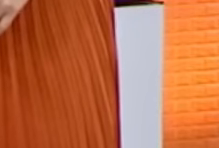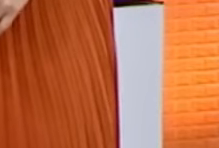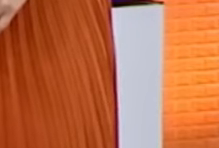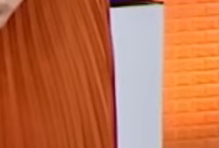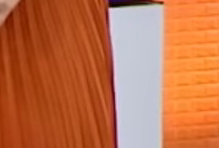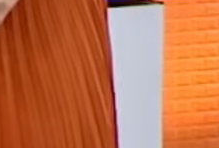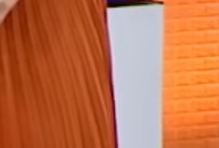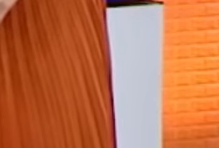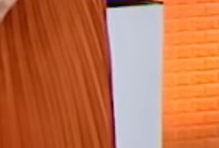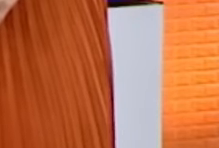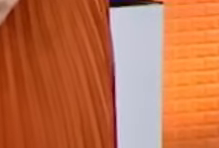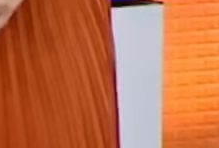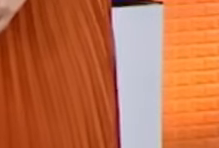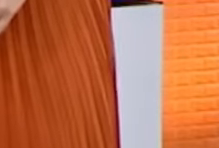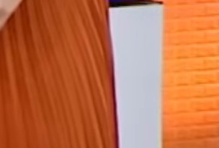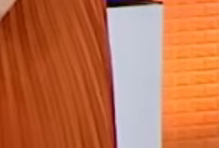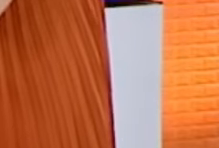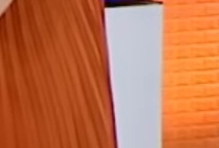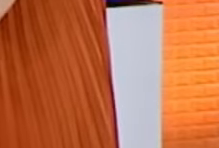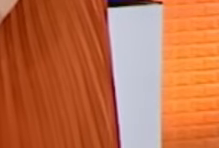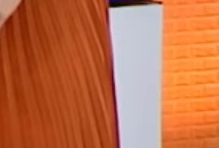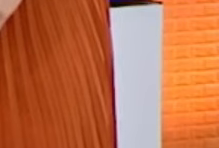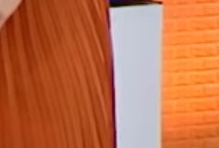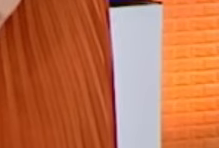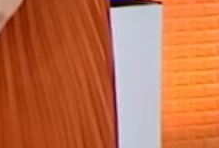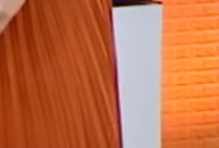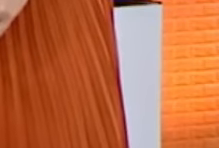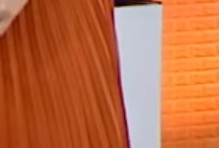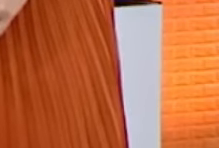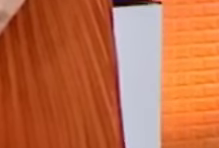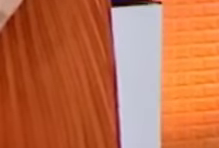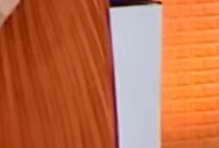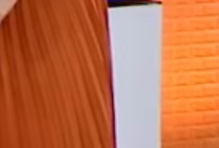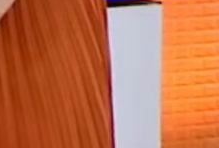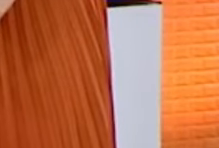GMA Integrated News sa YouTube. Sa mga kapuso abroad, subaybayan niyo po